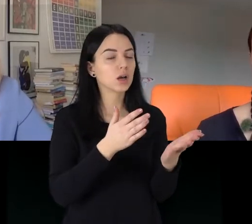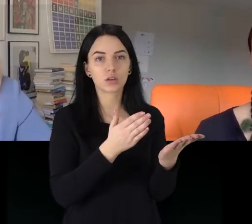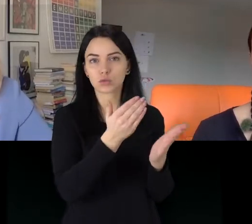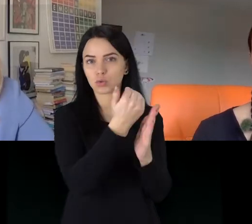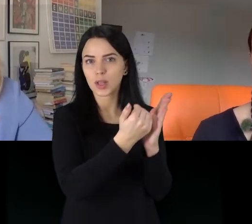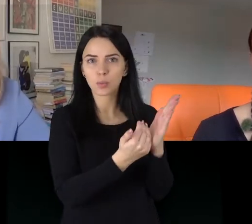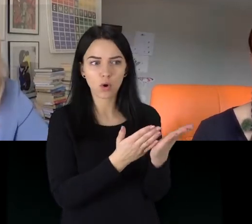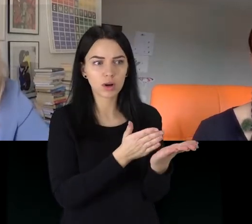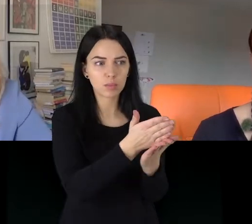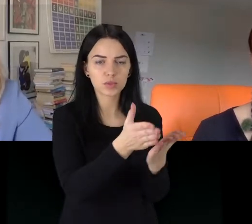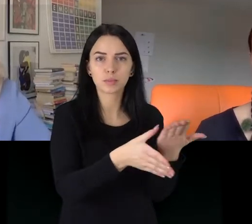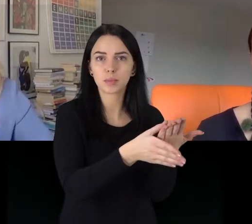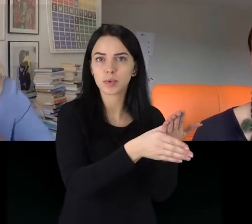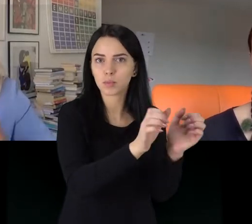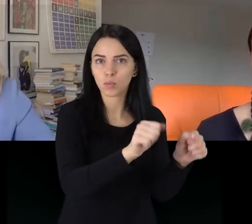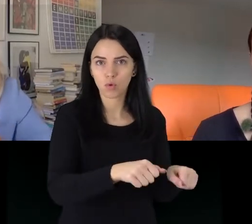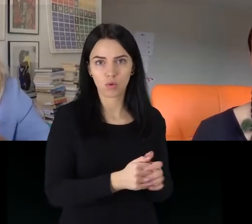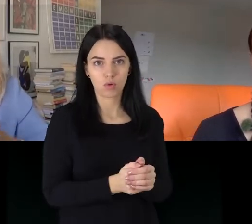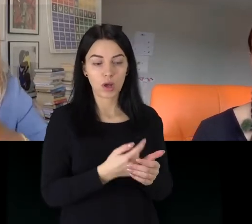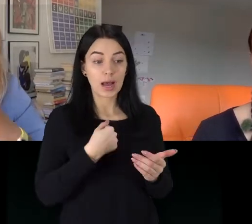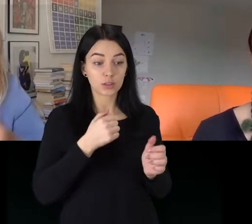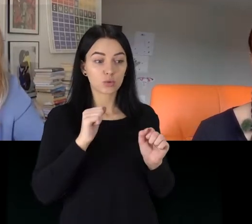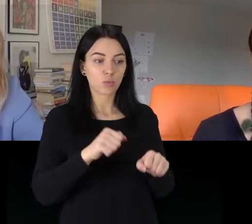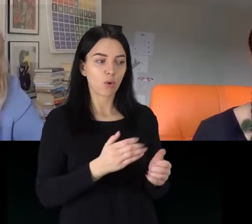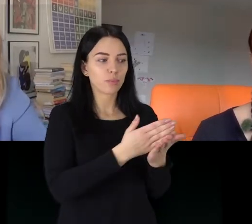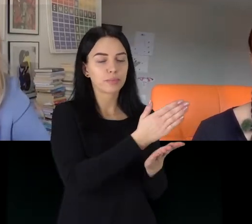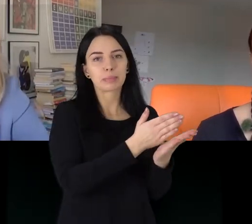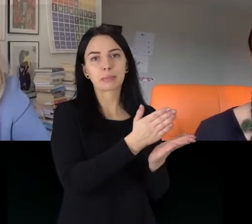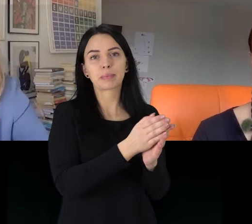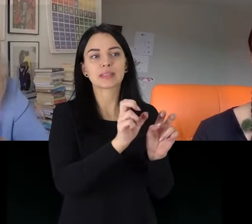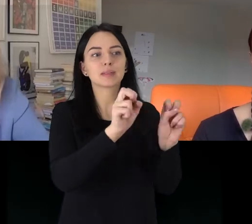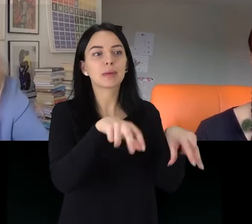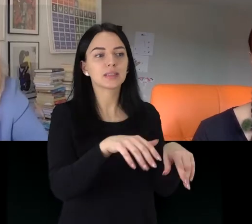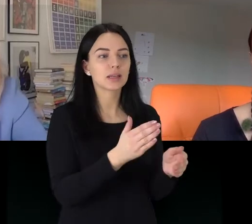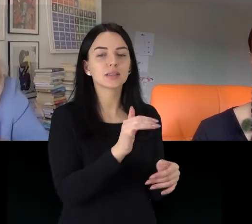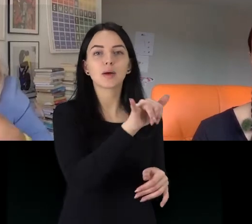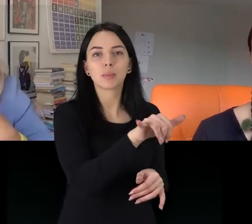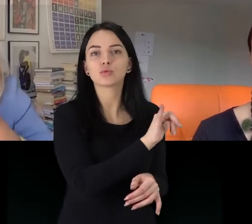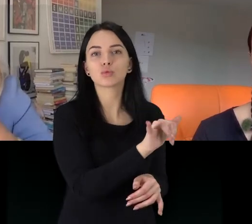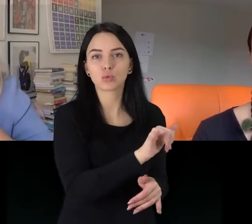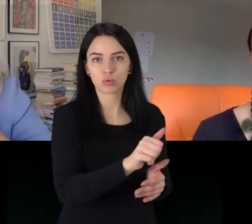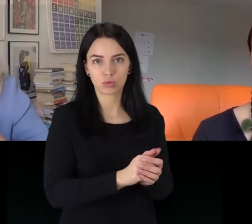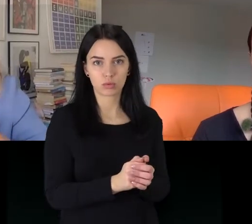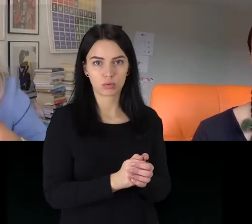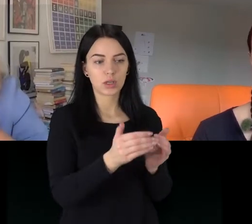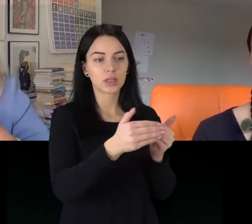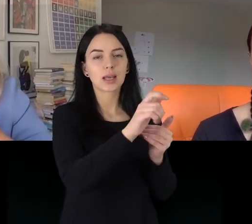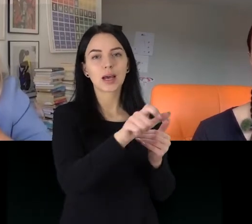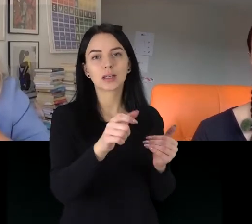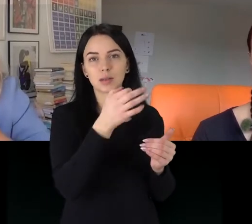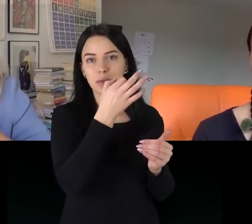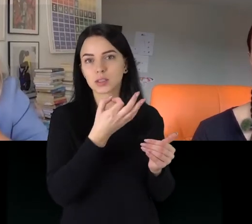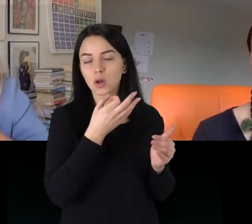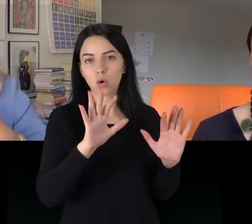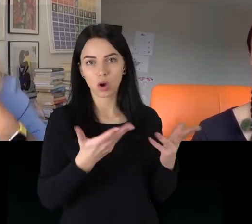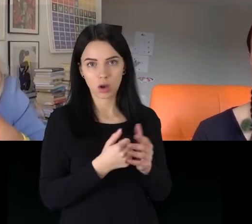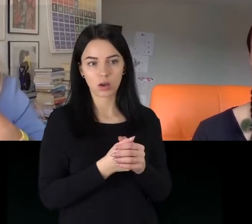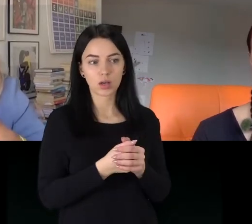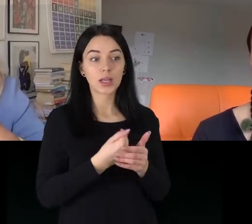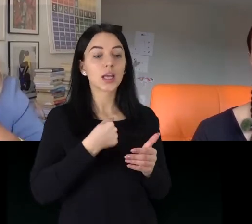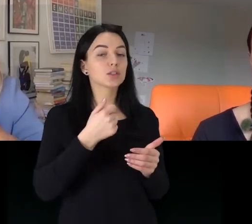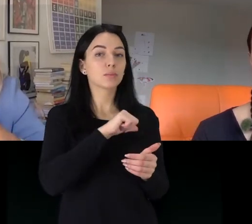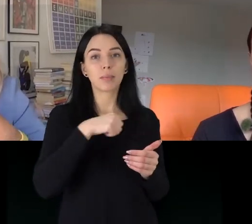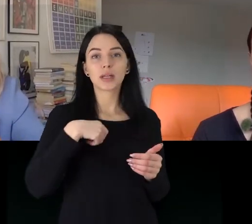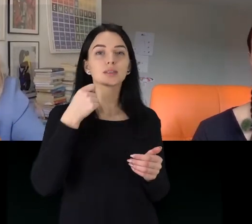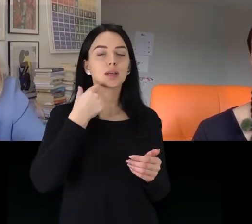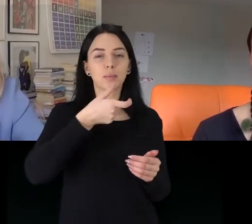garantuoja valstybė. Nu, suprantat, tai prasme, ir artimieji, jie dažnai sako, čia ne aš geriu, čia ne mano problema, bet aš laiką